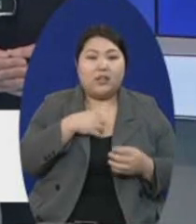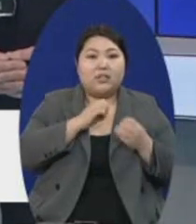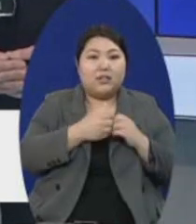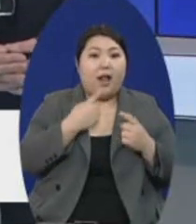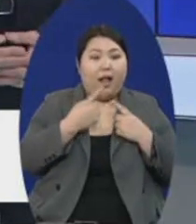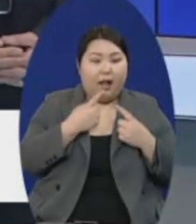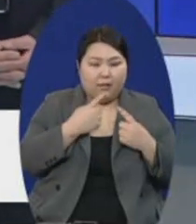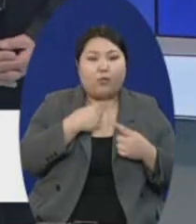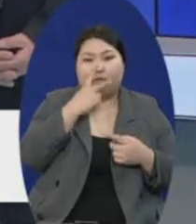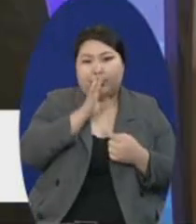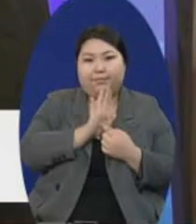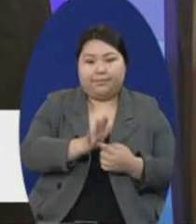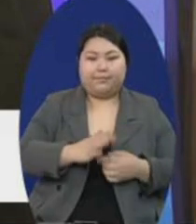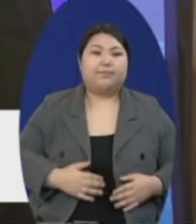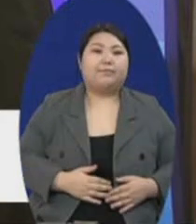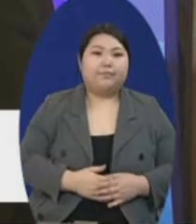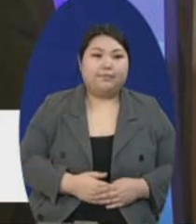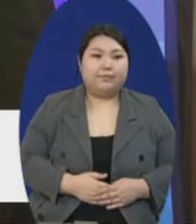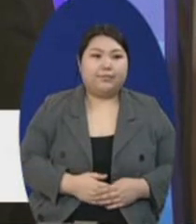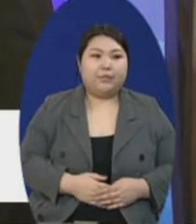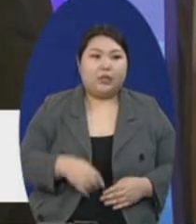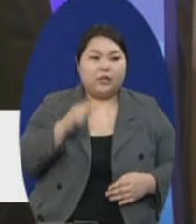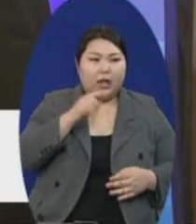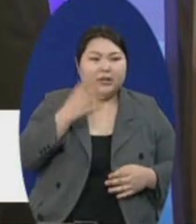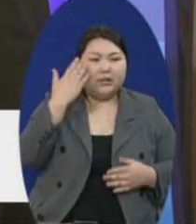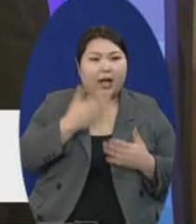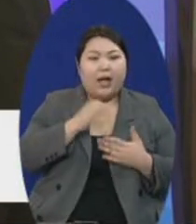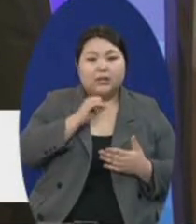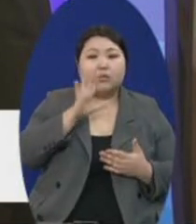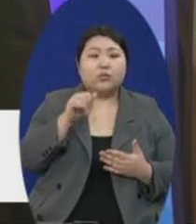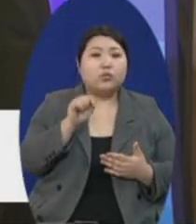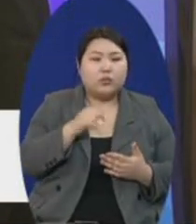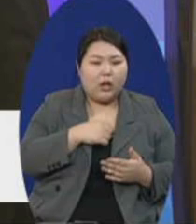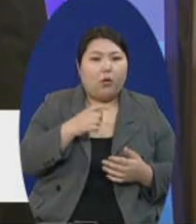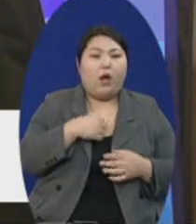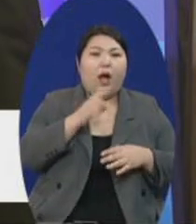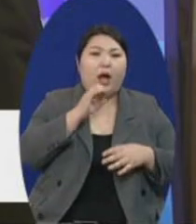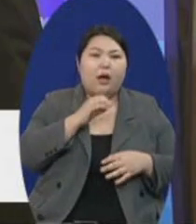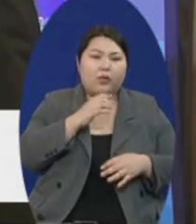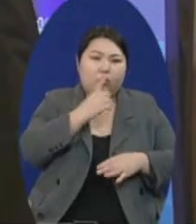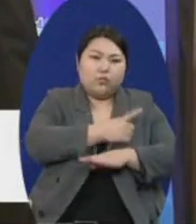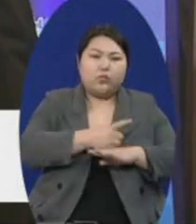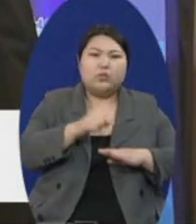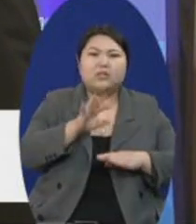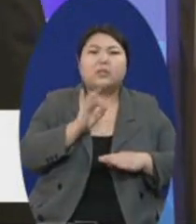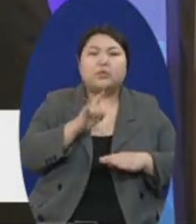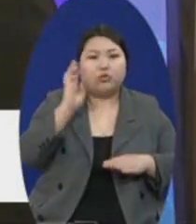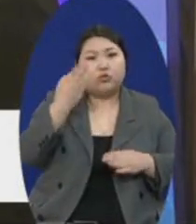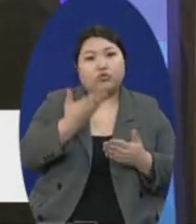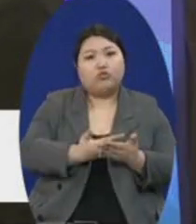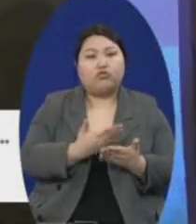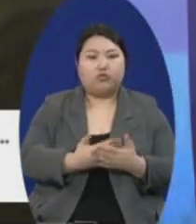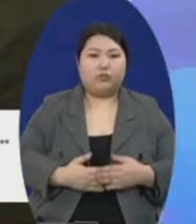ярилцлаа. Олон нийтийн санал асуулт хамгийн арч болов уу? Ямар хөрөнгө болж авч үзэх систем